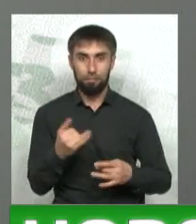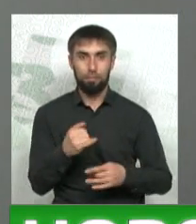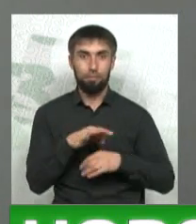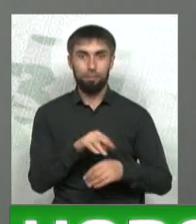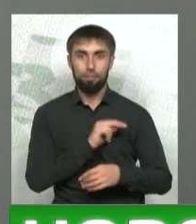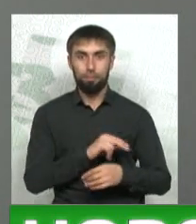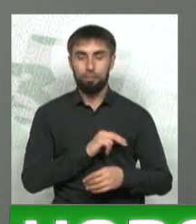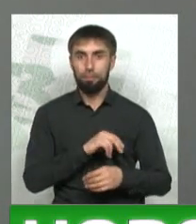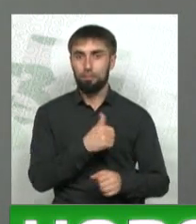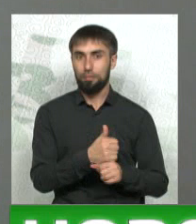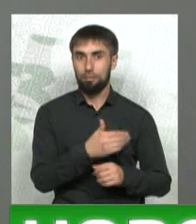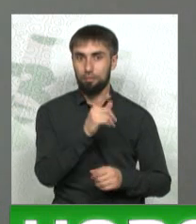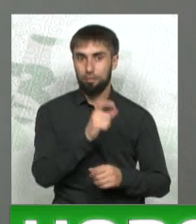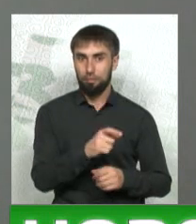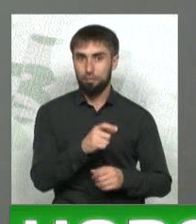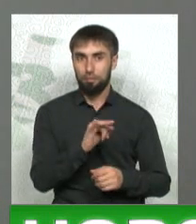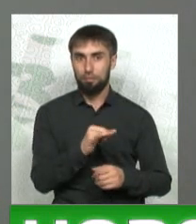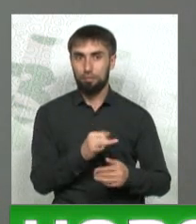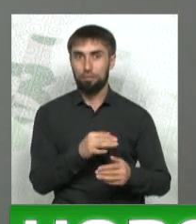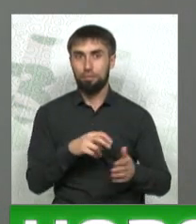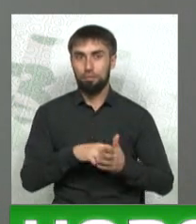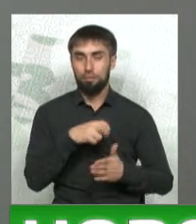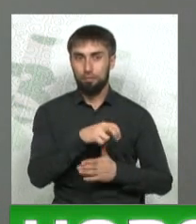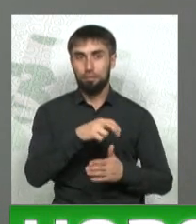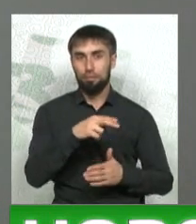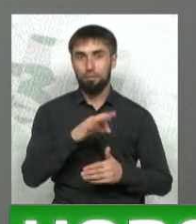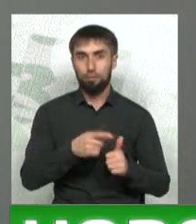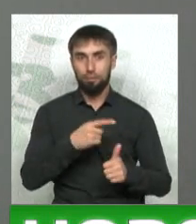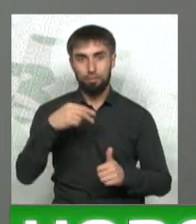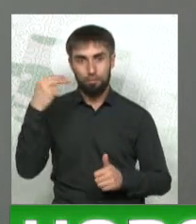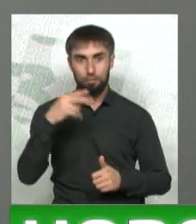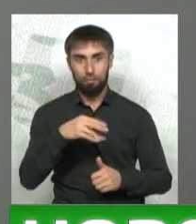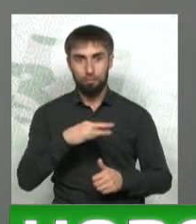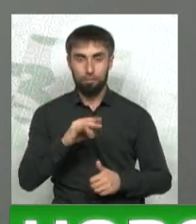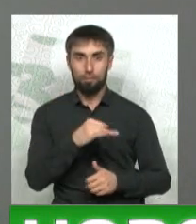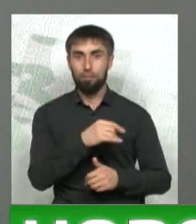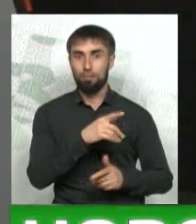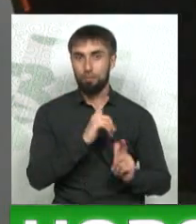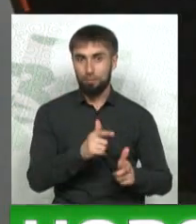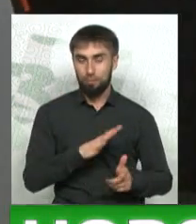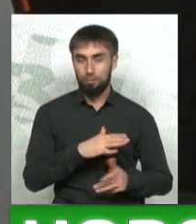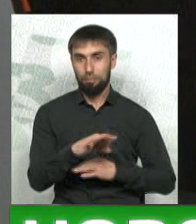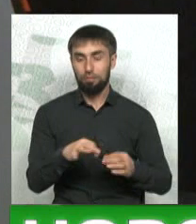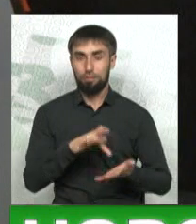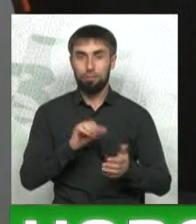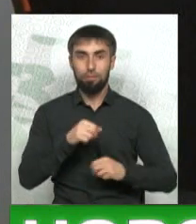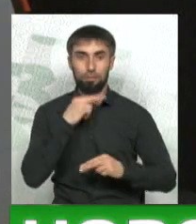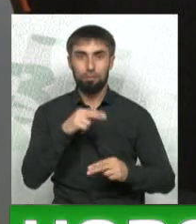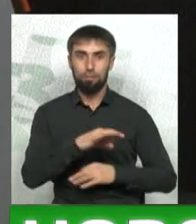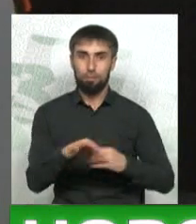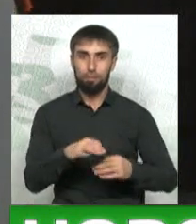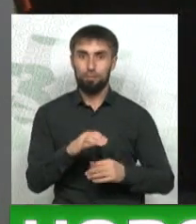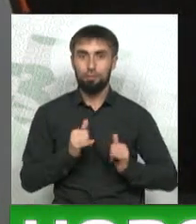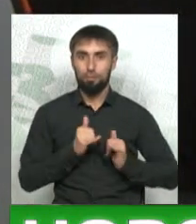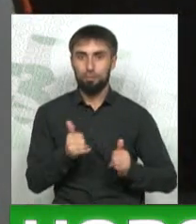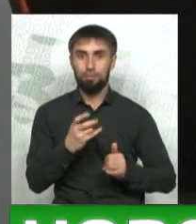работа сейчас с главой, направлены письма на имя Путина, уже одобрение есть по этим объектам. Центр может оказывать проектные услуги